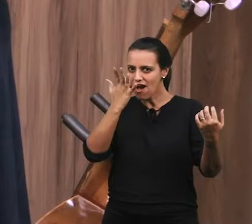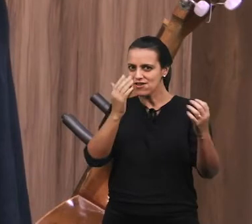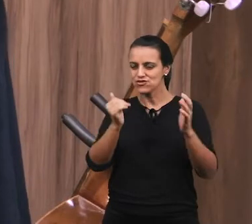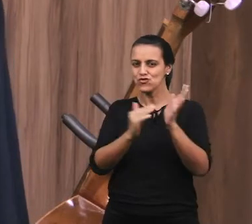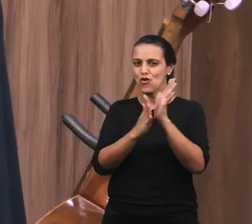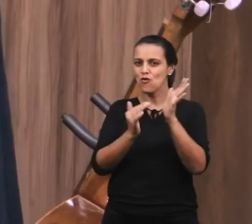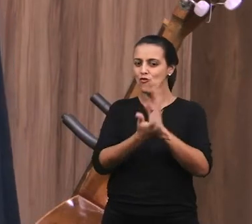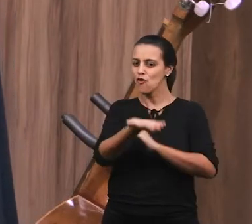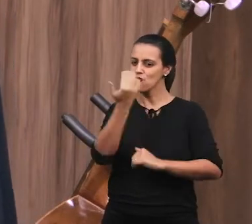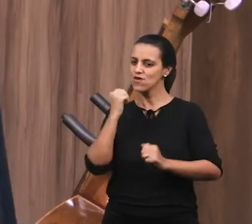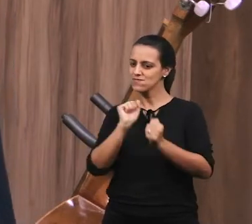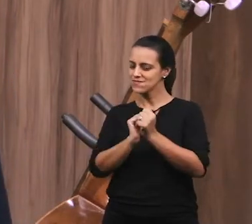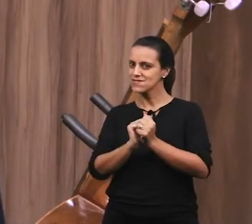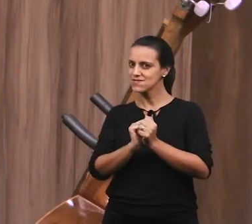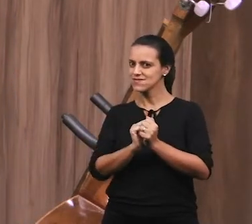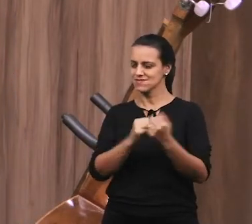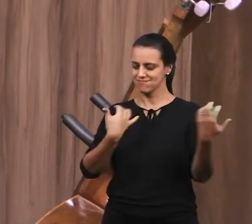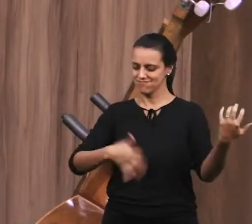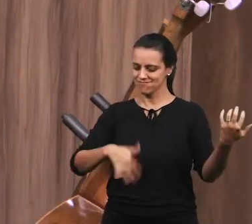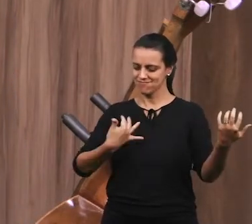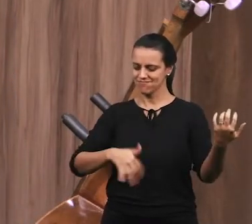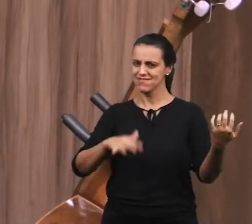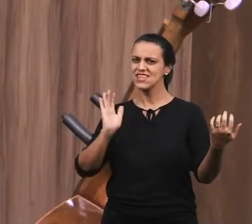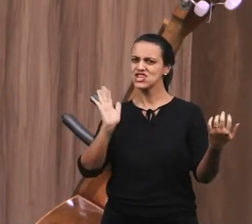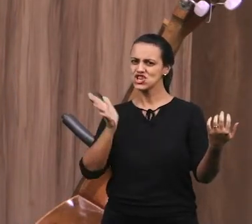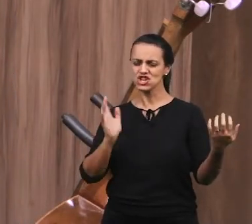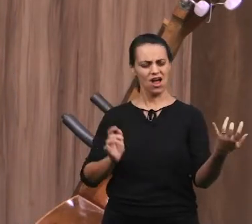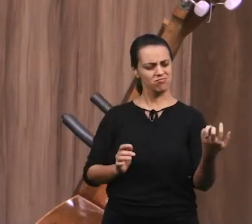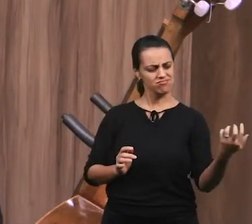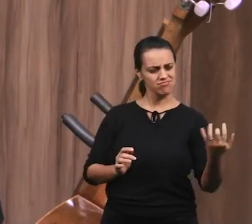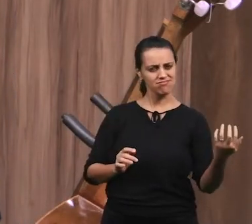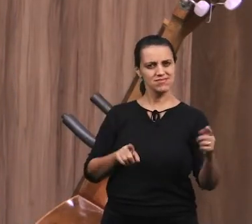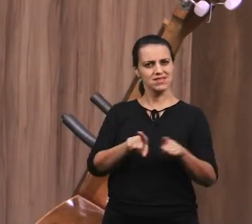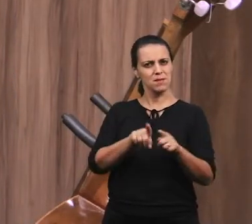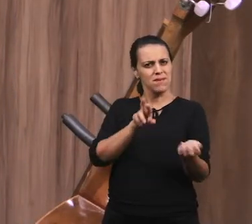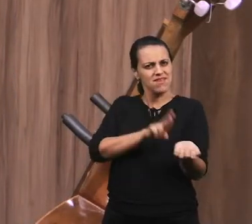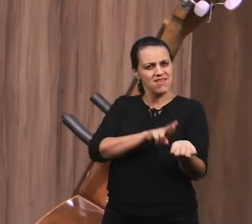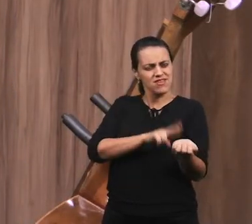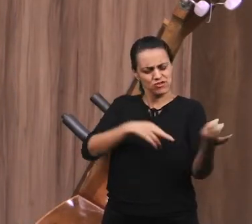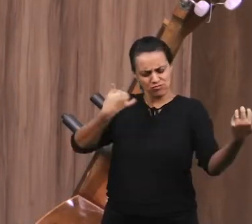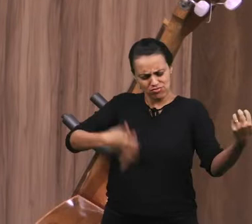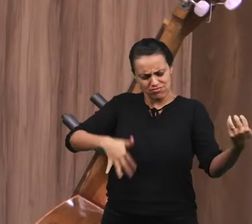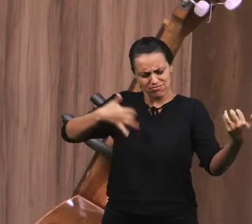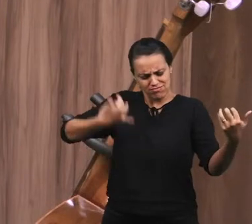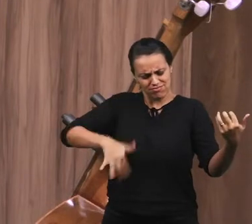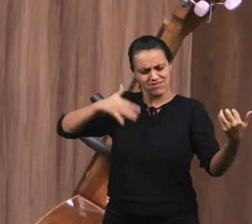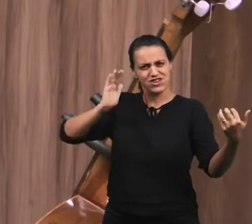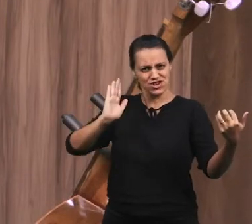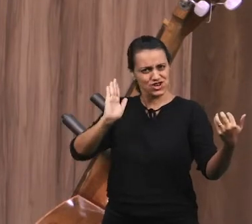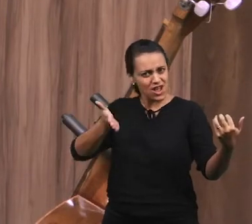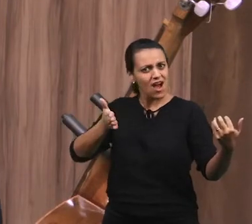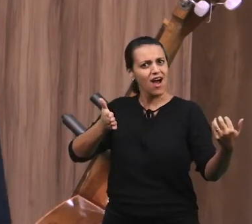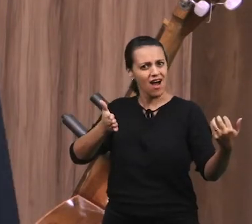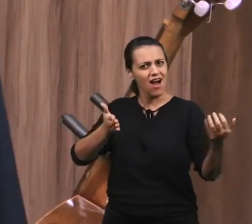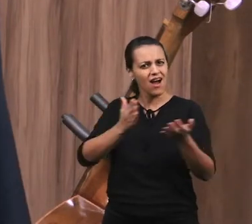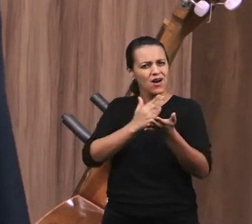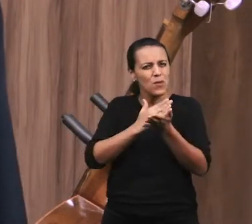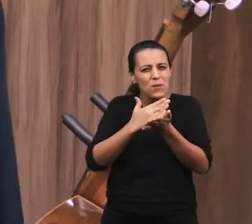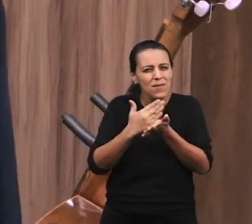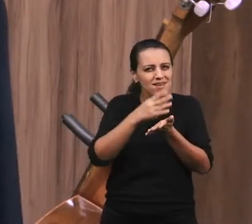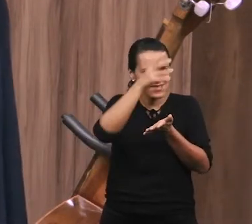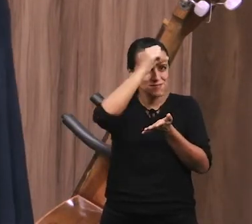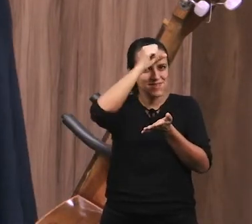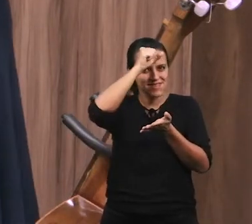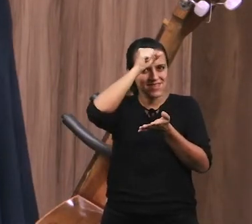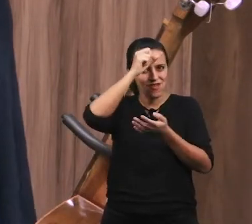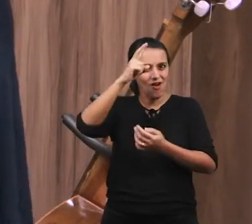упрощенной форме вступления к псалму «Приди к народу». Мы уже узнали ритм, аккорды, и мы